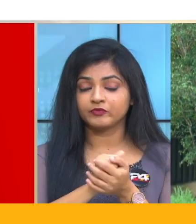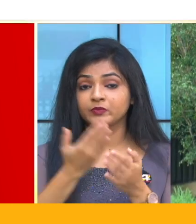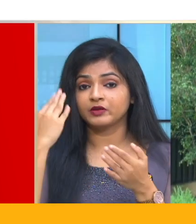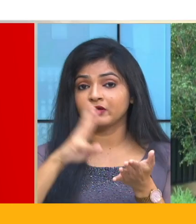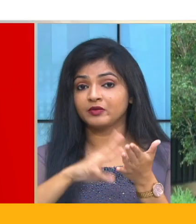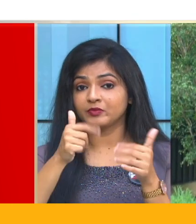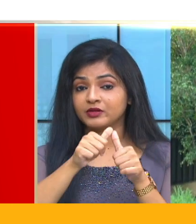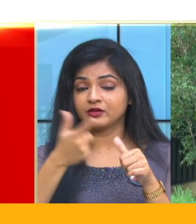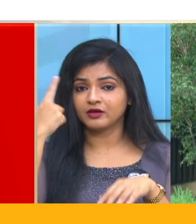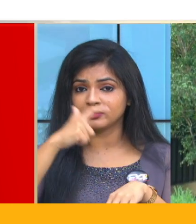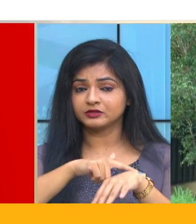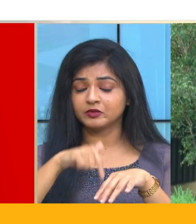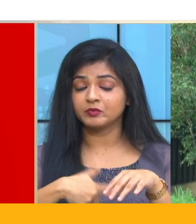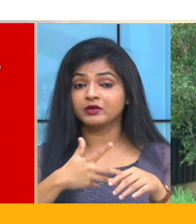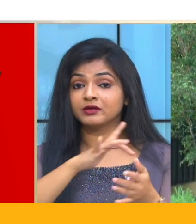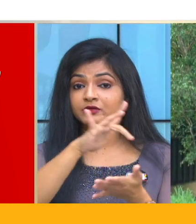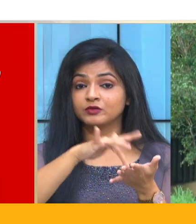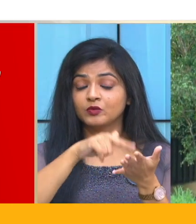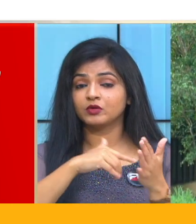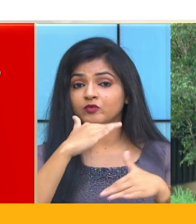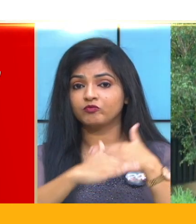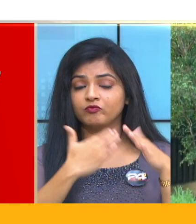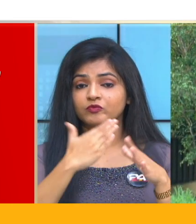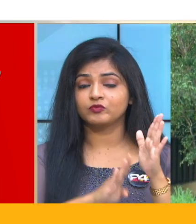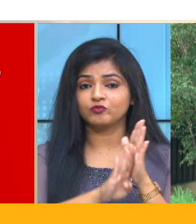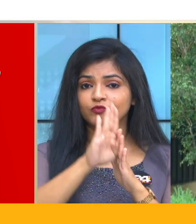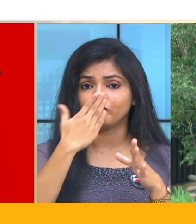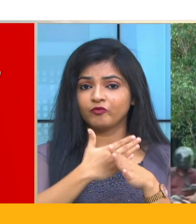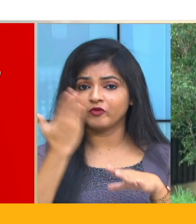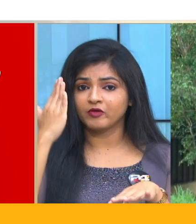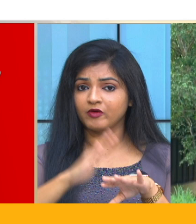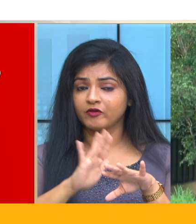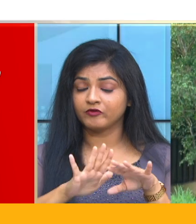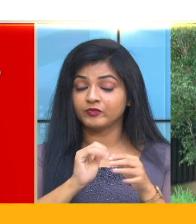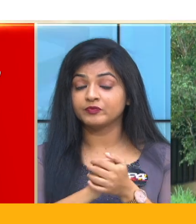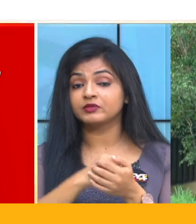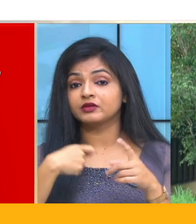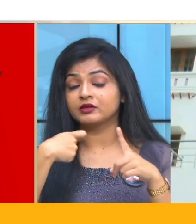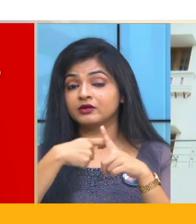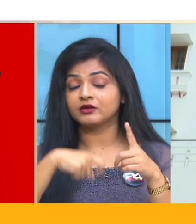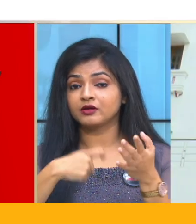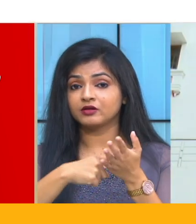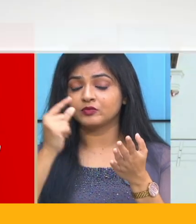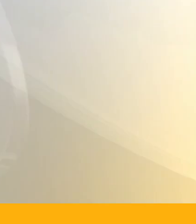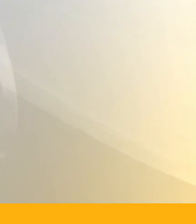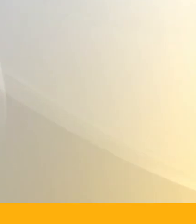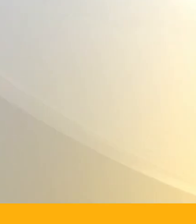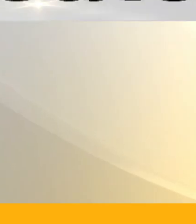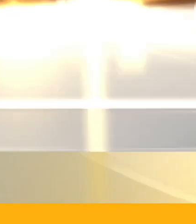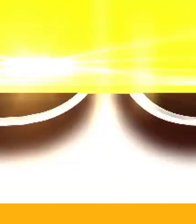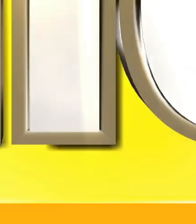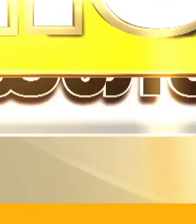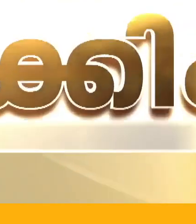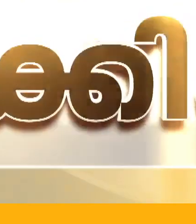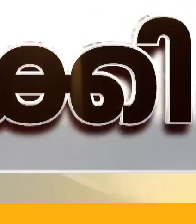സമയത്ത് മണ്ഡലത്തിൽ നടത്തിയ വികസന പ്രവർത്തനങ്ങൾ, അതോടൊപ്പം തന്നെ ഈ K രാധാകൃഷ്ണൻ പോലൊരു ജനകീയനായ നേതാവ് ഇവിടെ നിന്ന് മാറുമ്പോൾ അദ്ദേഹത്തിന് പിന്മുറക്കാരനായി